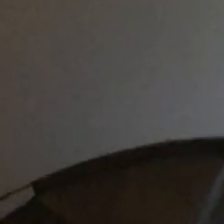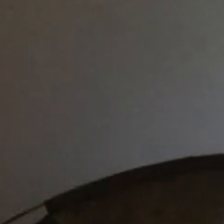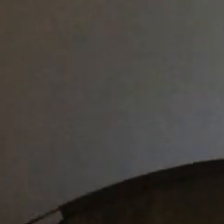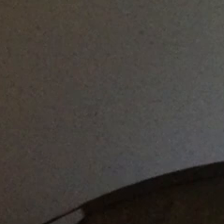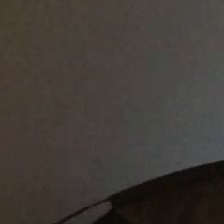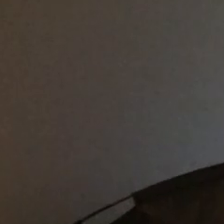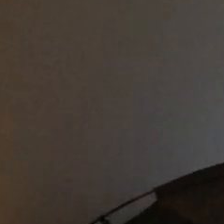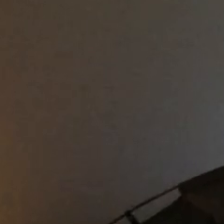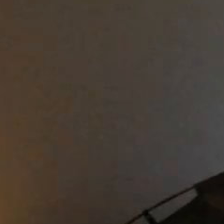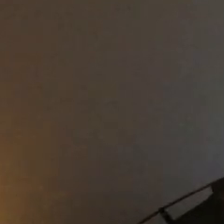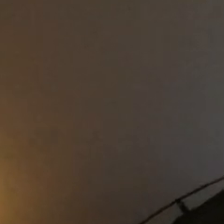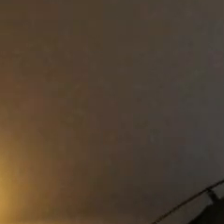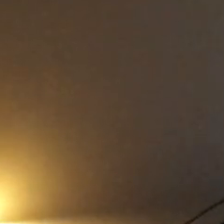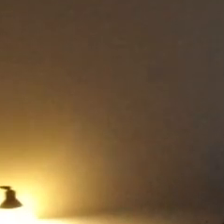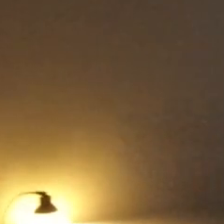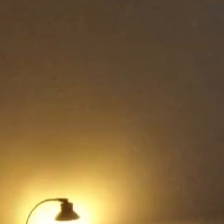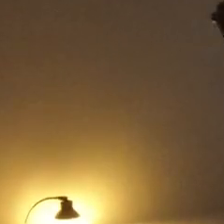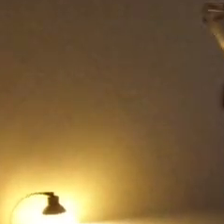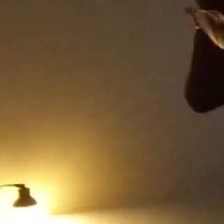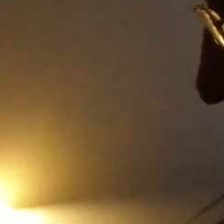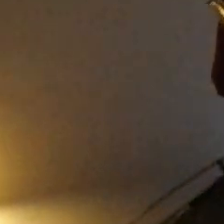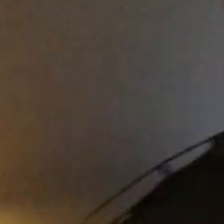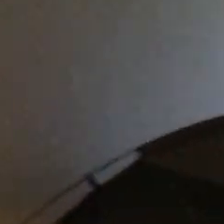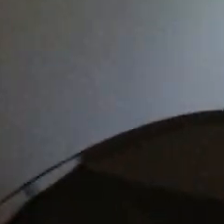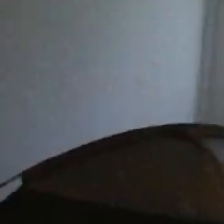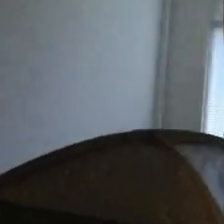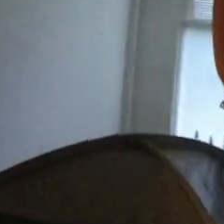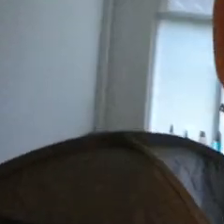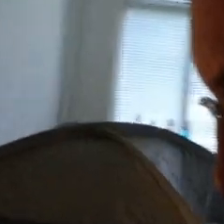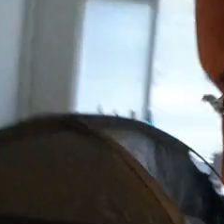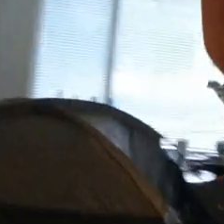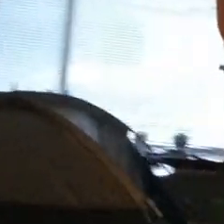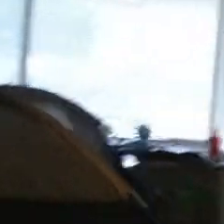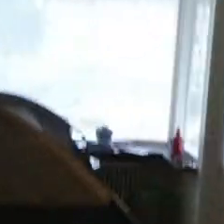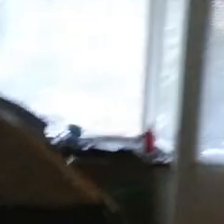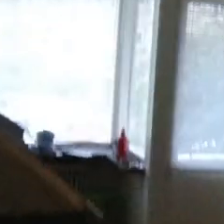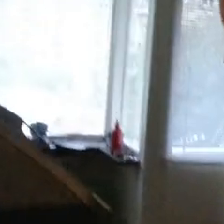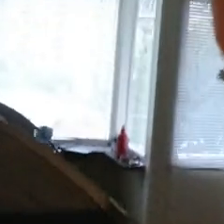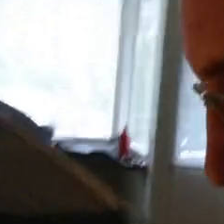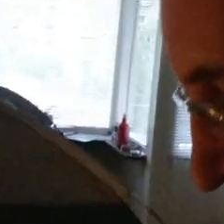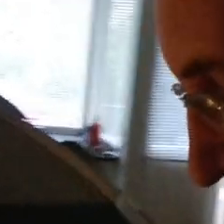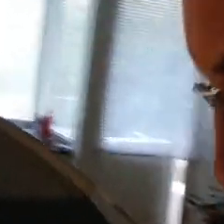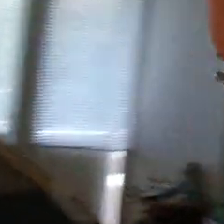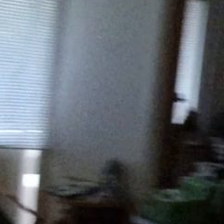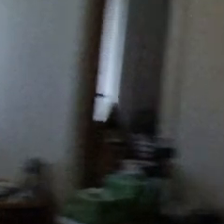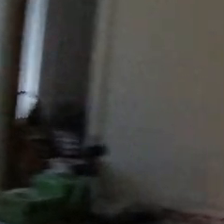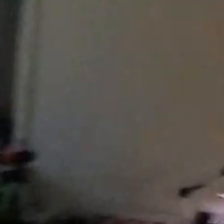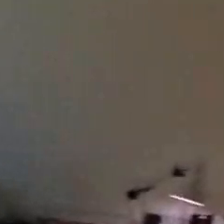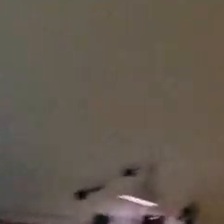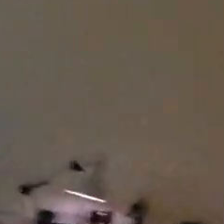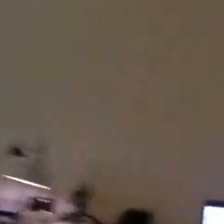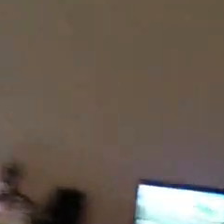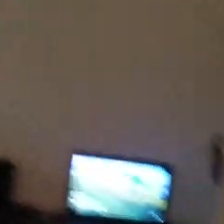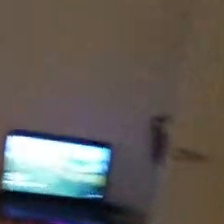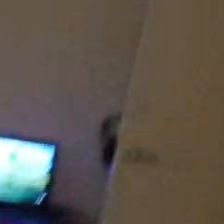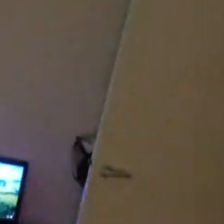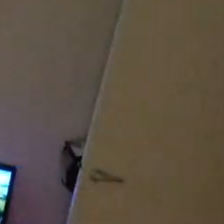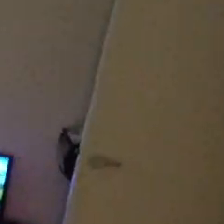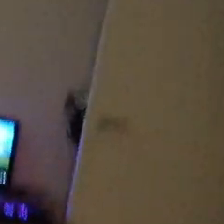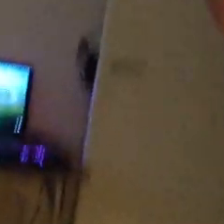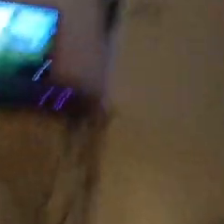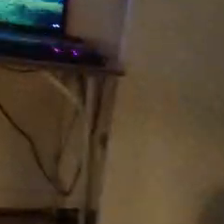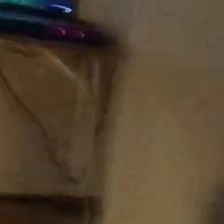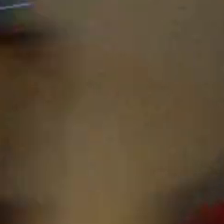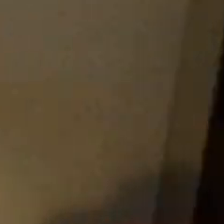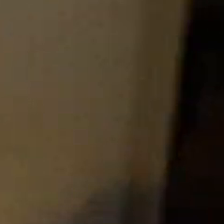YouTube, der er rettet til de helt unge børn og unge teenager, som får mange 100.000. Det går an på, hvem man er.